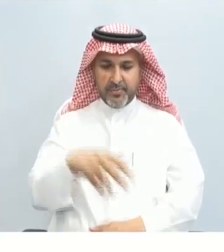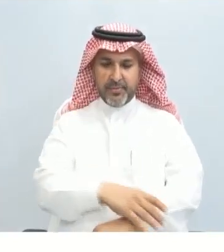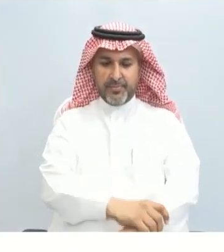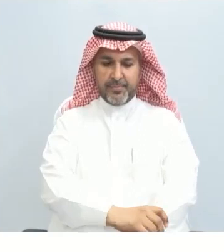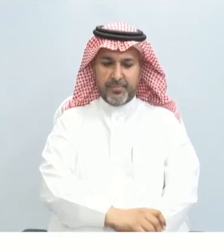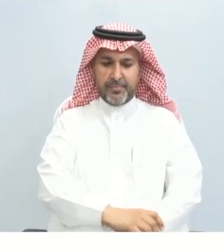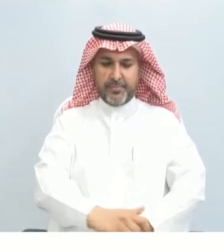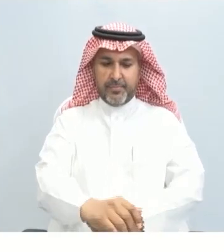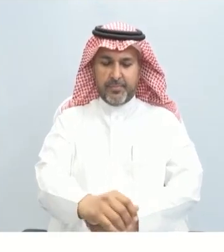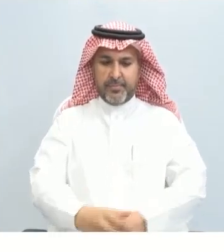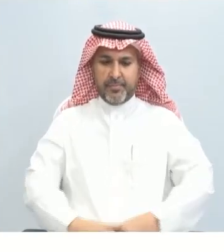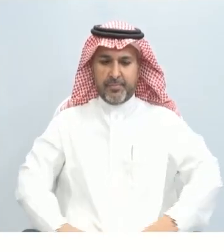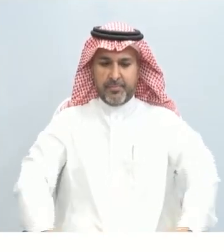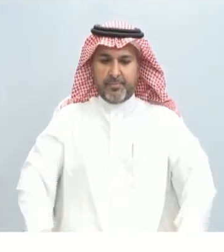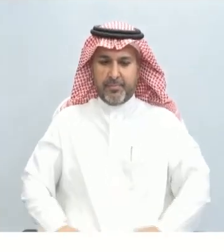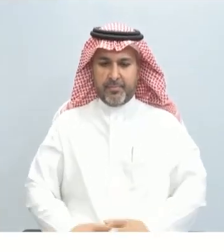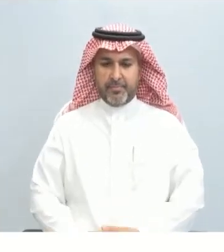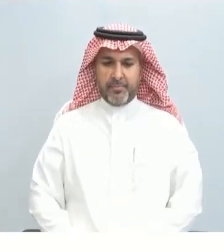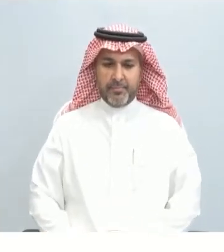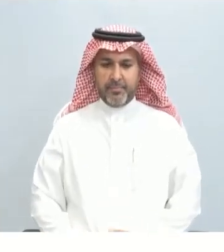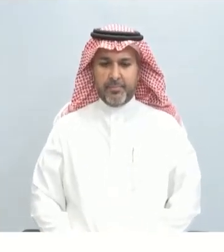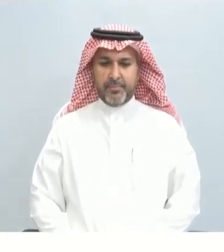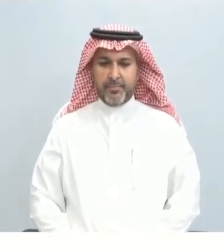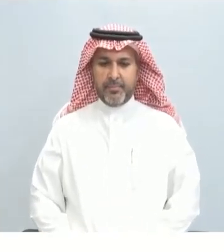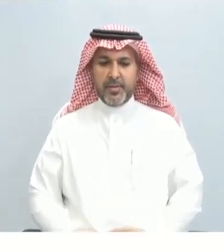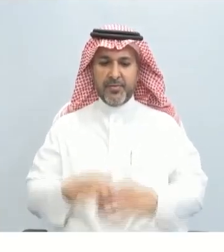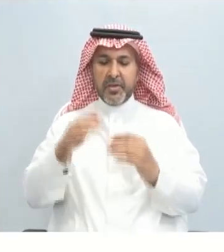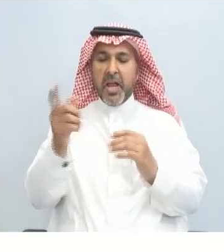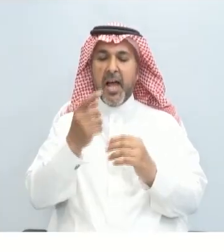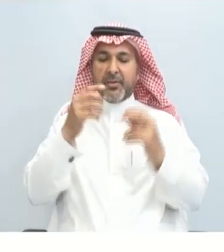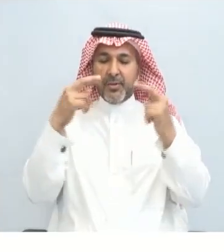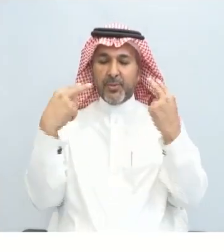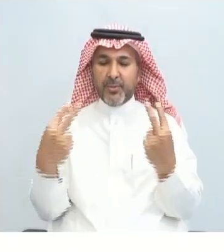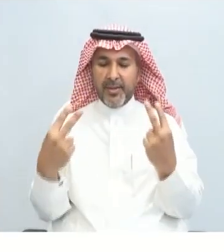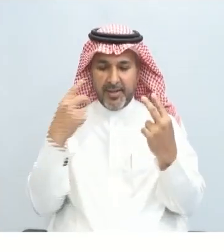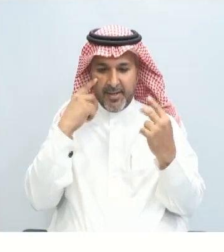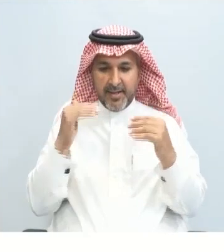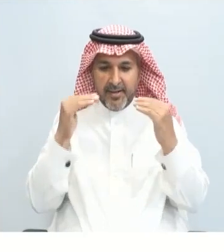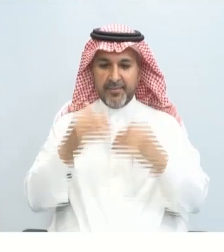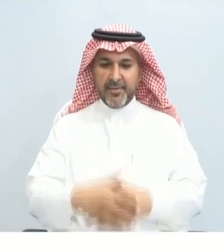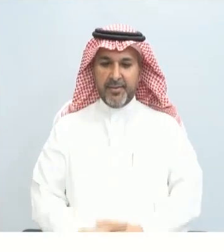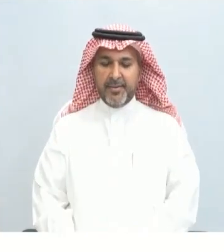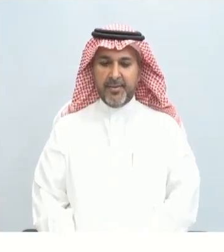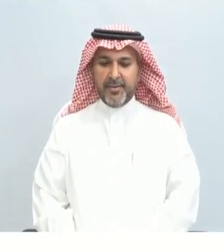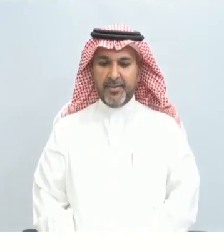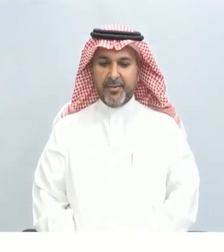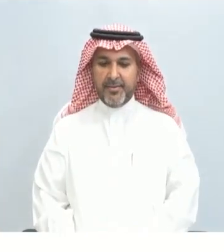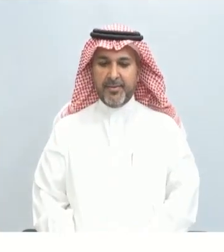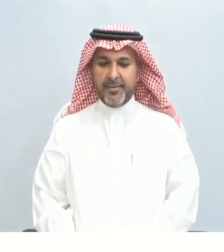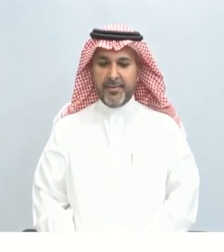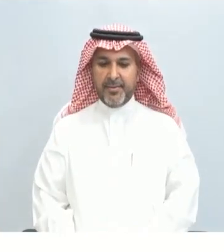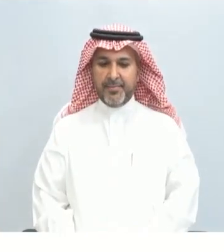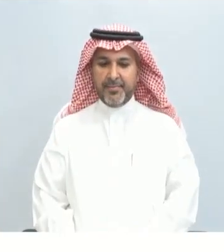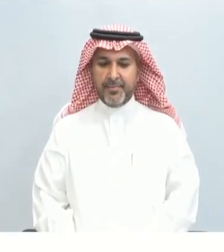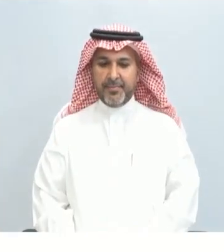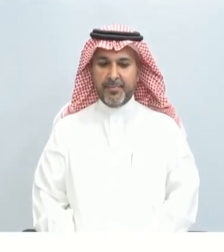يعني شبيهه فيها اللهم احيانا مع تغيير الارقام واحيانا حتى نفسها فبالتالي لاحظ ان هنا راح اقول اكس